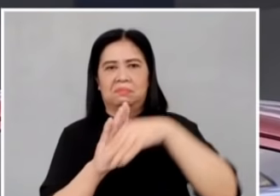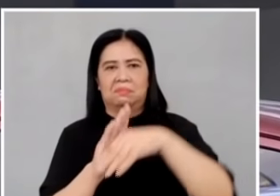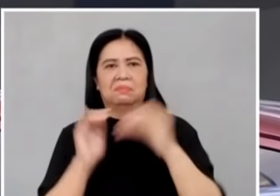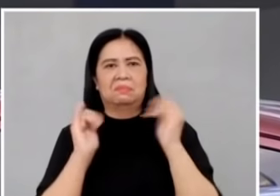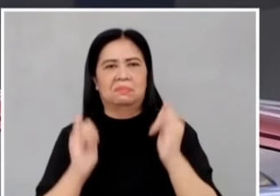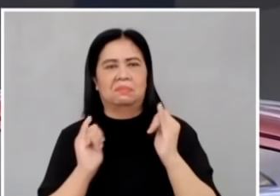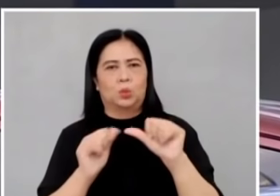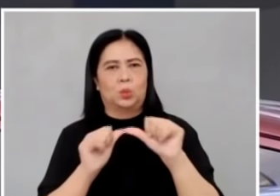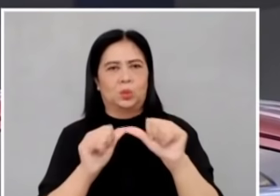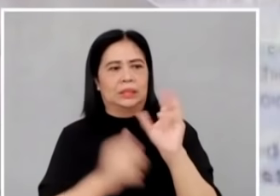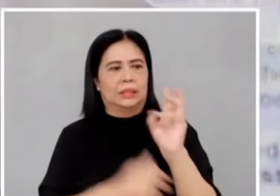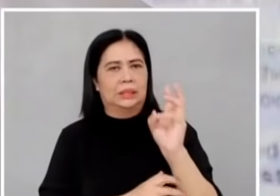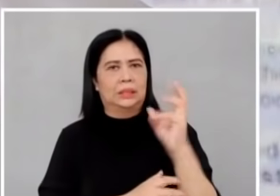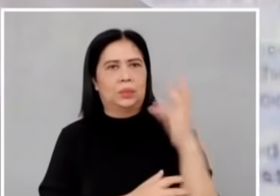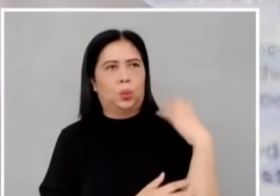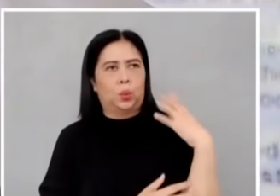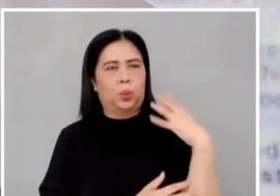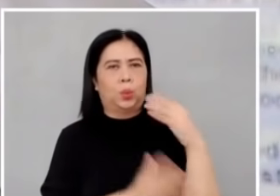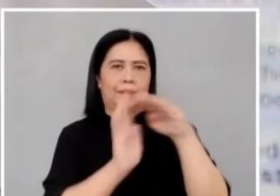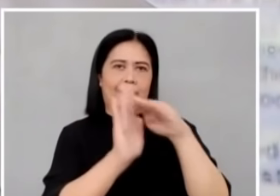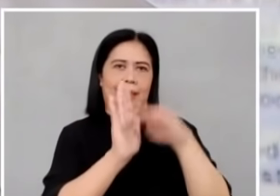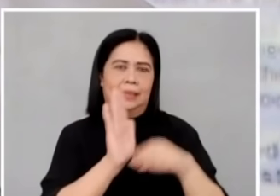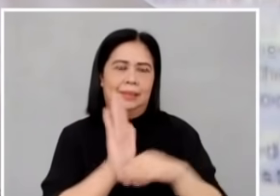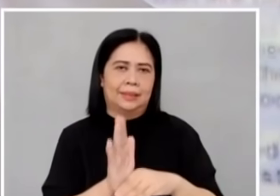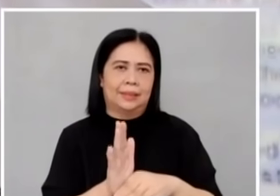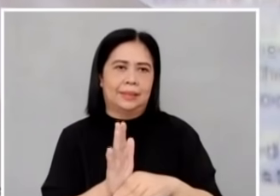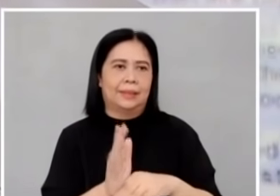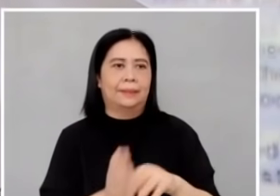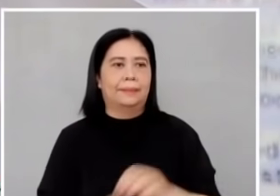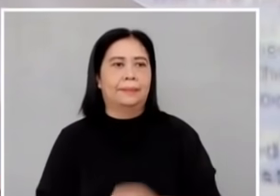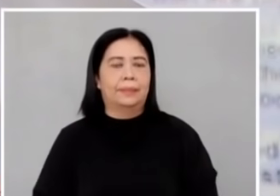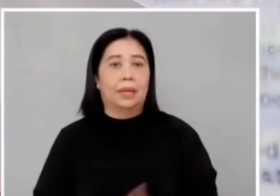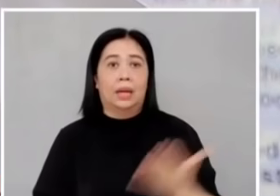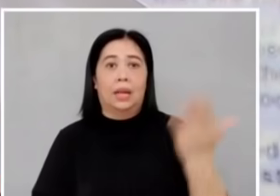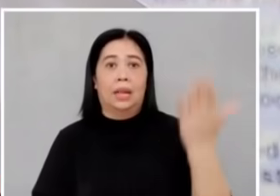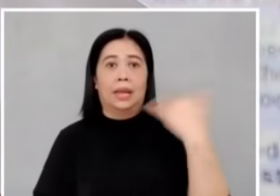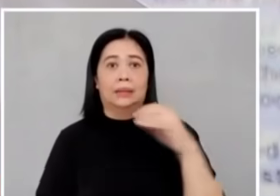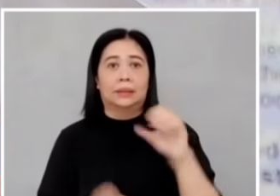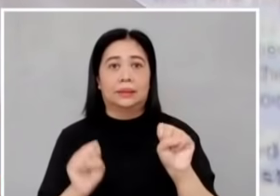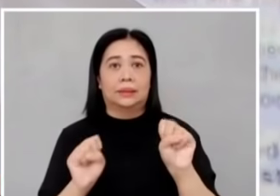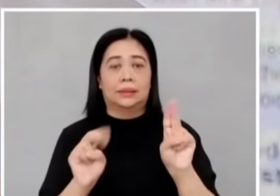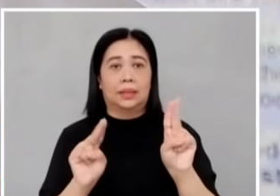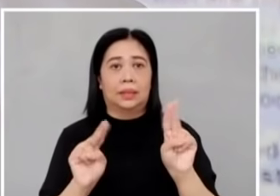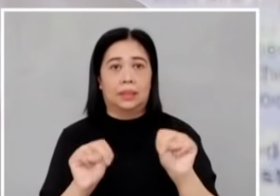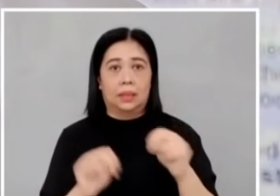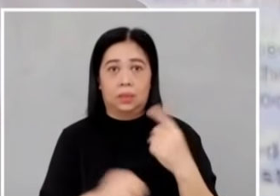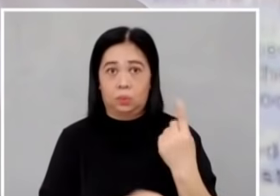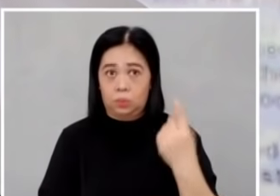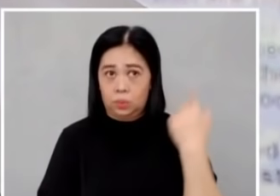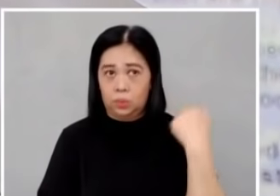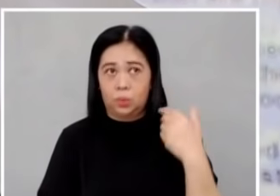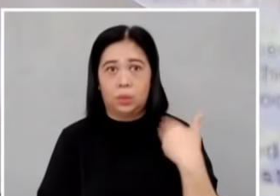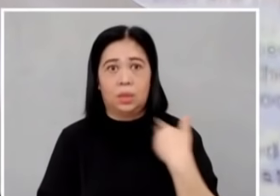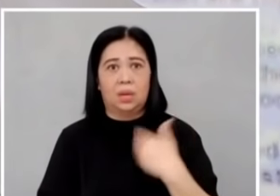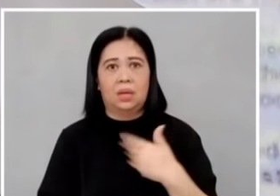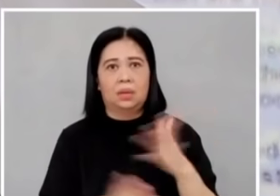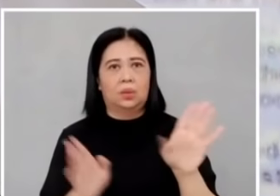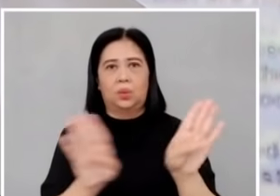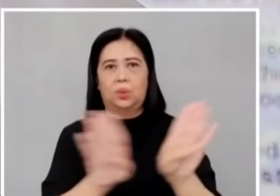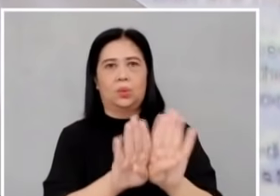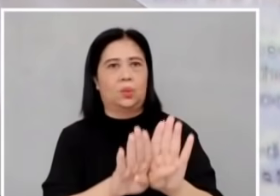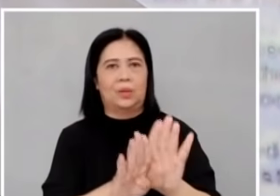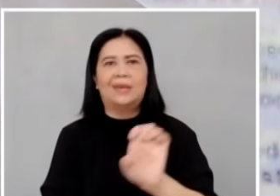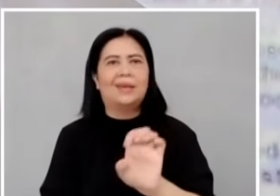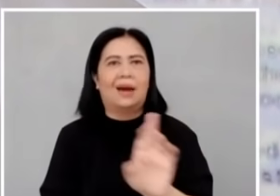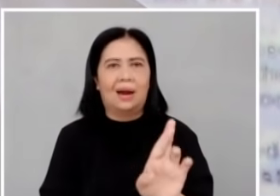ang nasa waiting list ng ospital. One point last Sunday, we had to shut down the ER